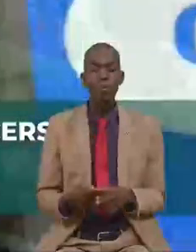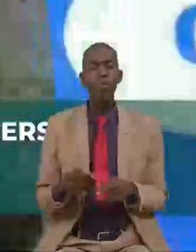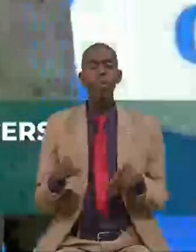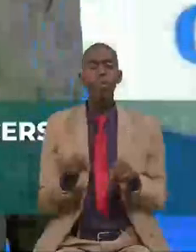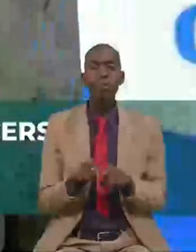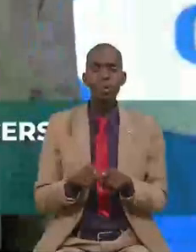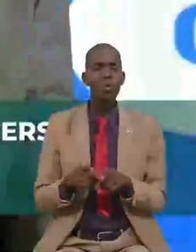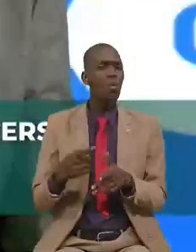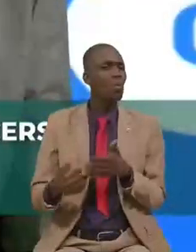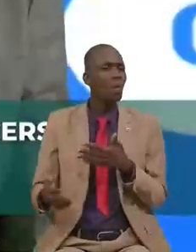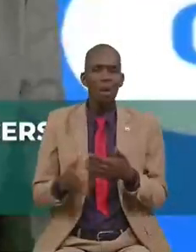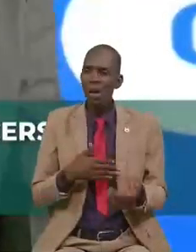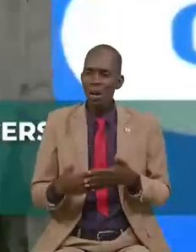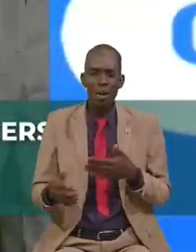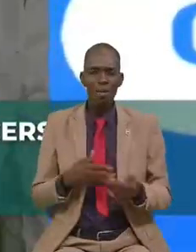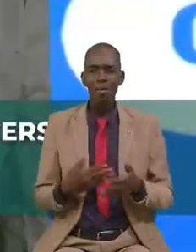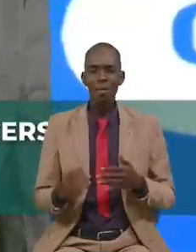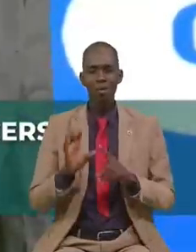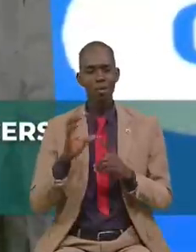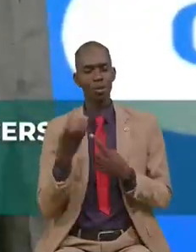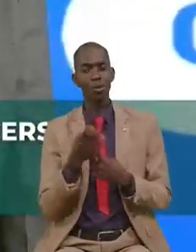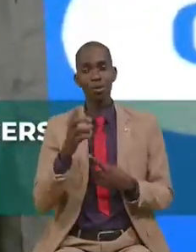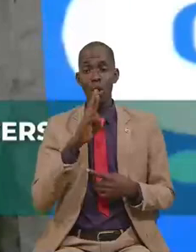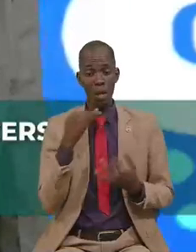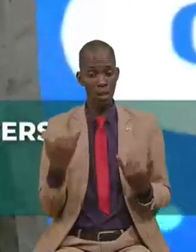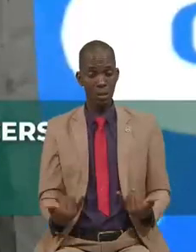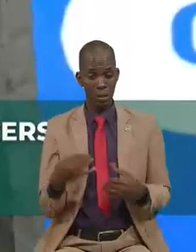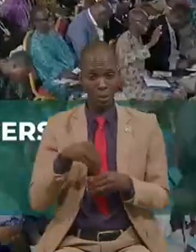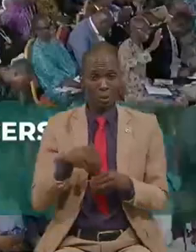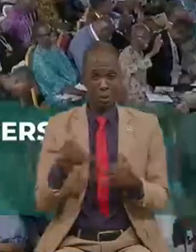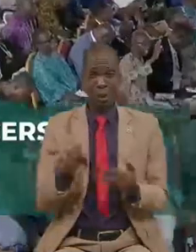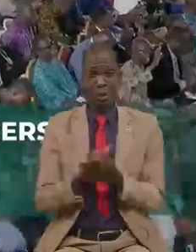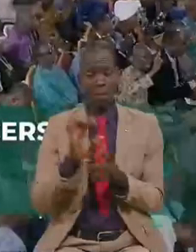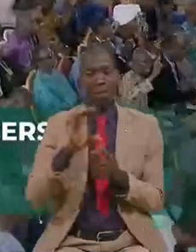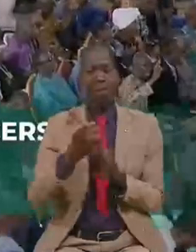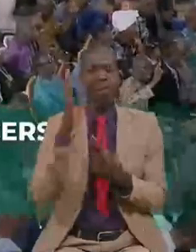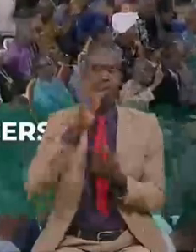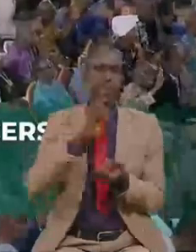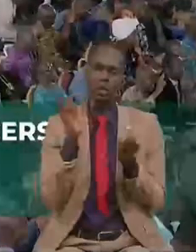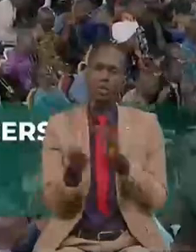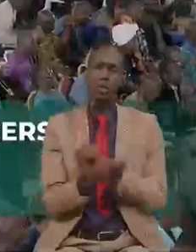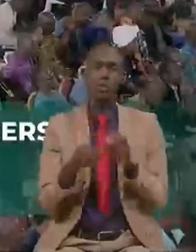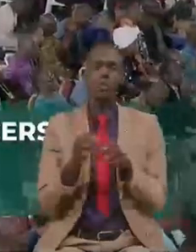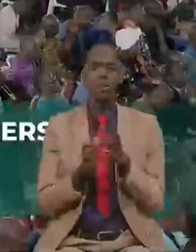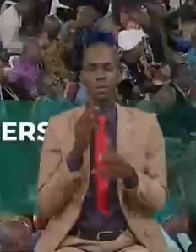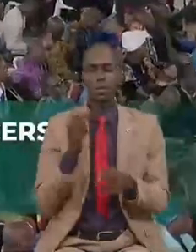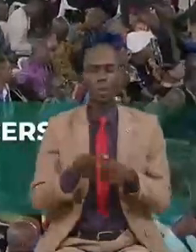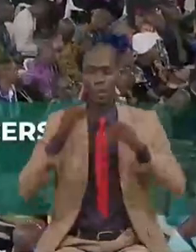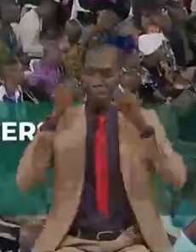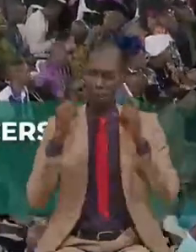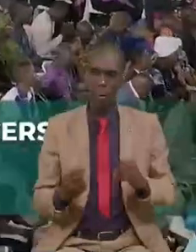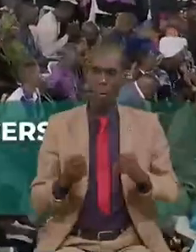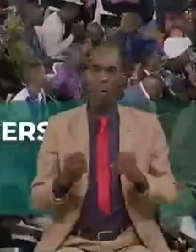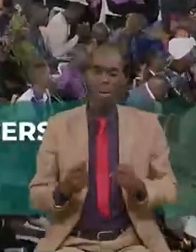Quelle que soit la condition dans laquelle tu es maintenant, cette condition va changer. La puissance, la